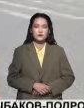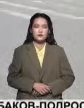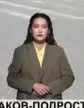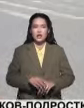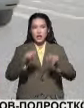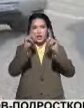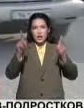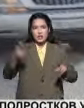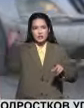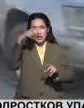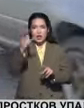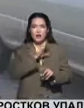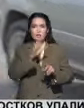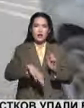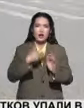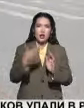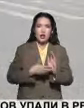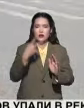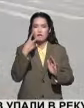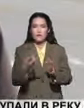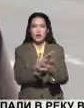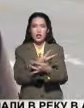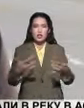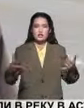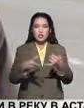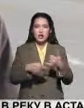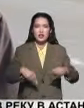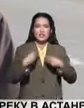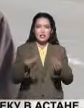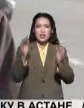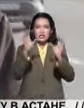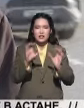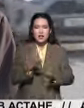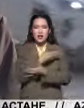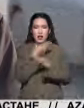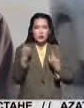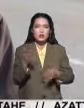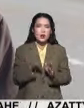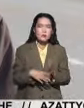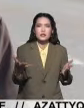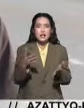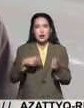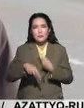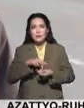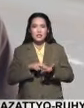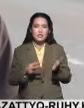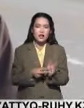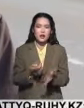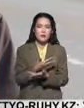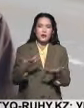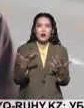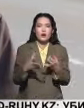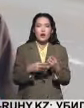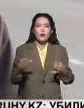Когда мы стали изучать этот вопрос, то увидели, что некоторые земли выдавались незаконно, то есть без каких-либо бизнес-планов. Какие-то участки выдавались